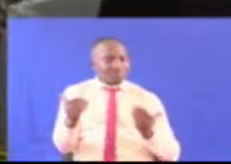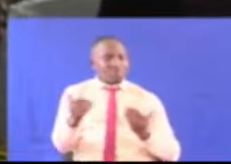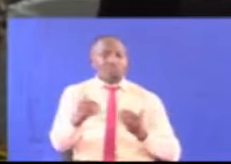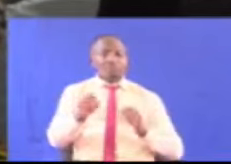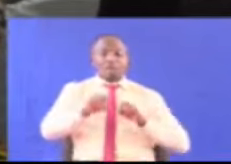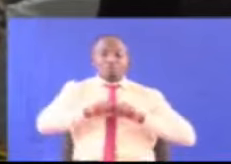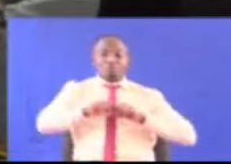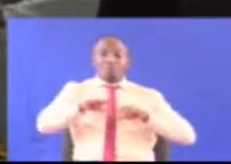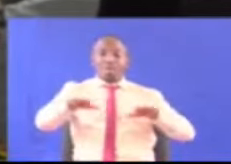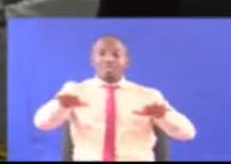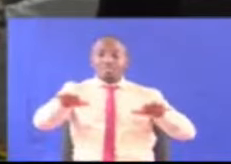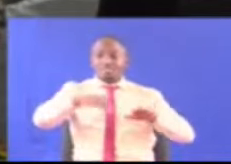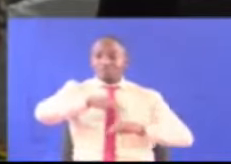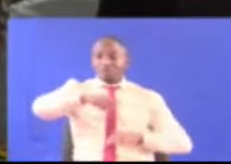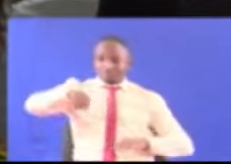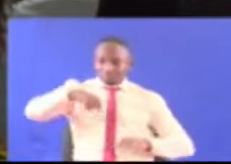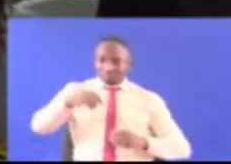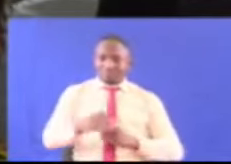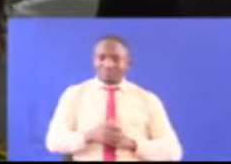Alafu mwenezi wetu wa wilaya.